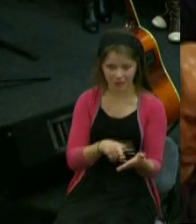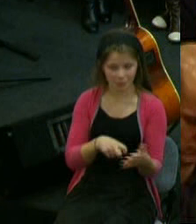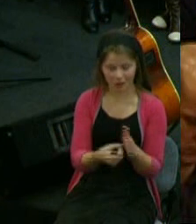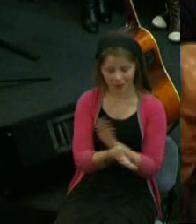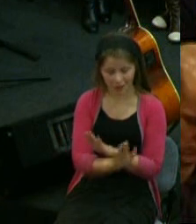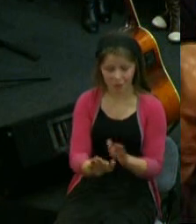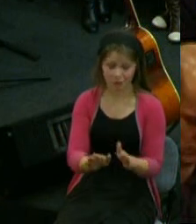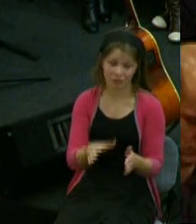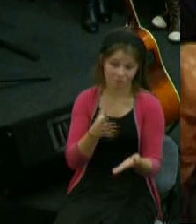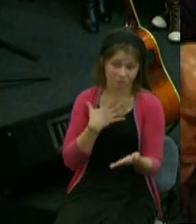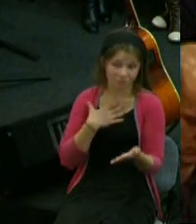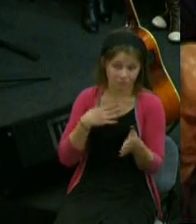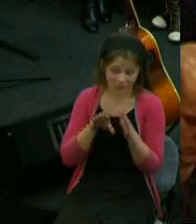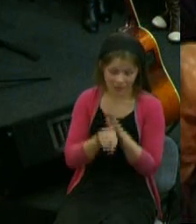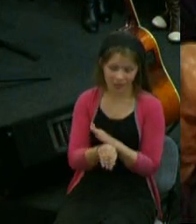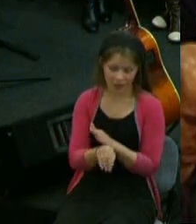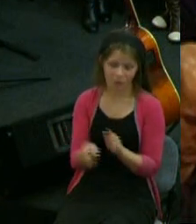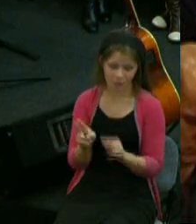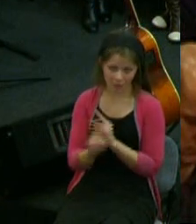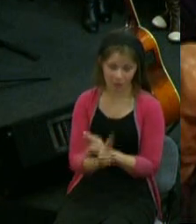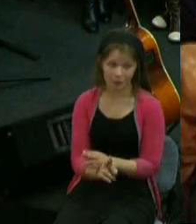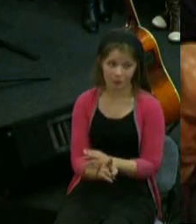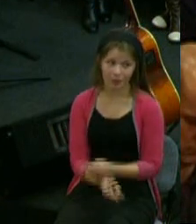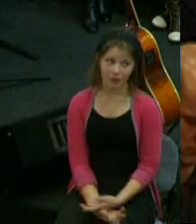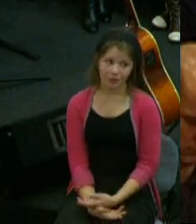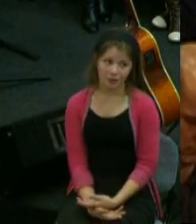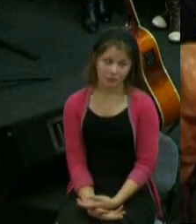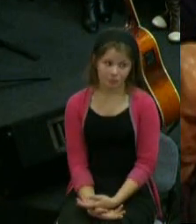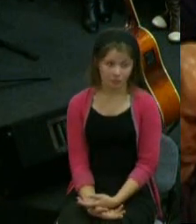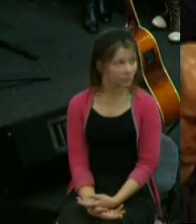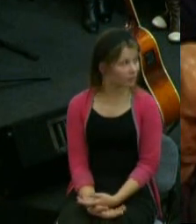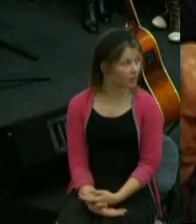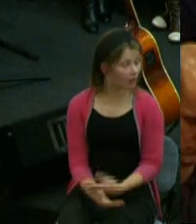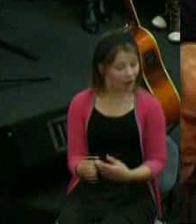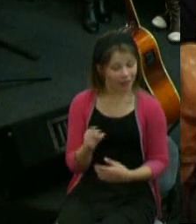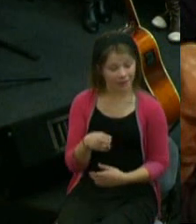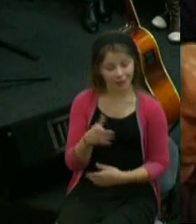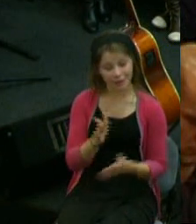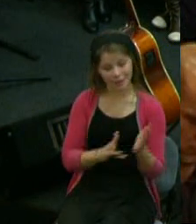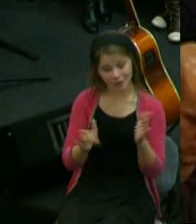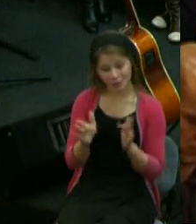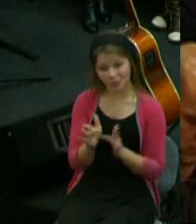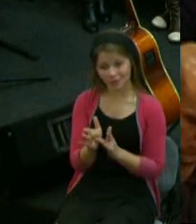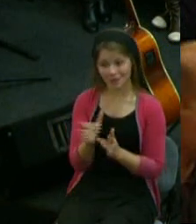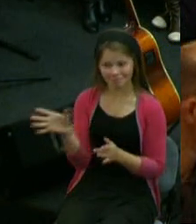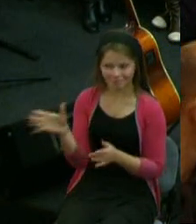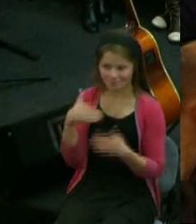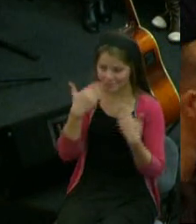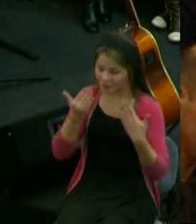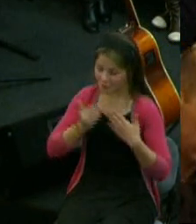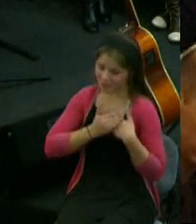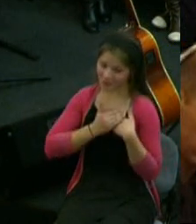друзі, якщо не покаються наші рідні, якщо не покаються наші знайомі, то вони загинуть. Але ви знаєте, Ісус, Він